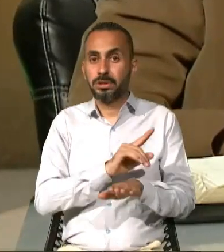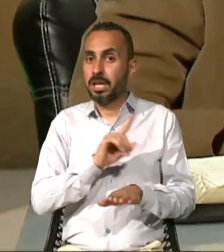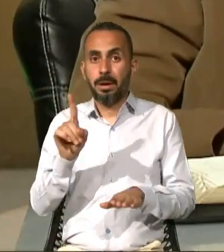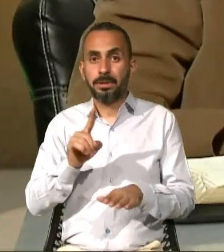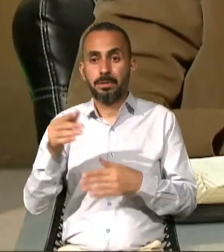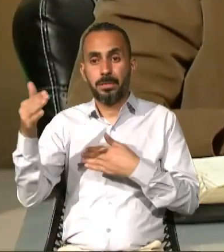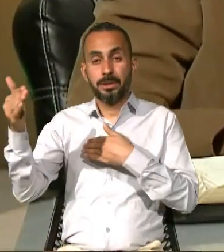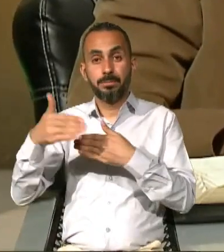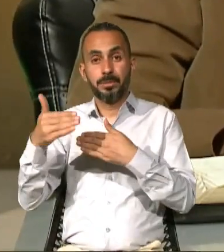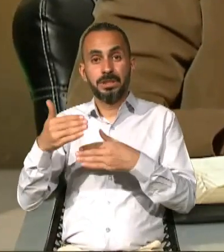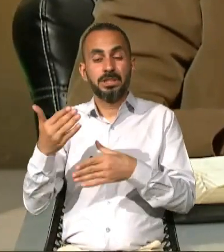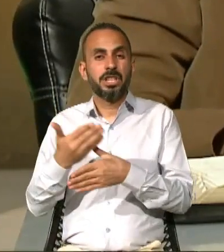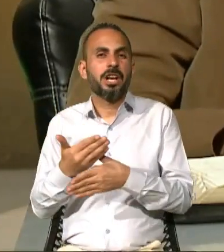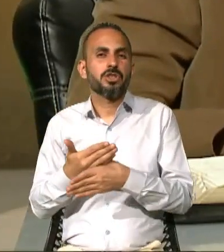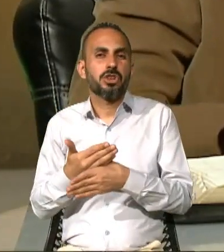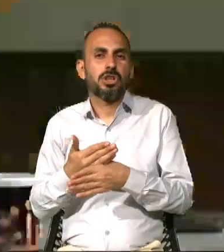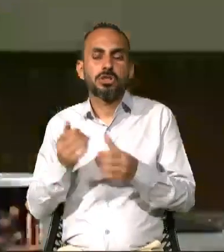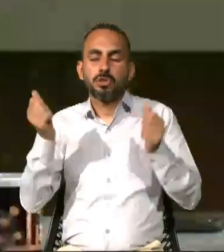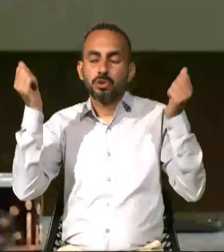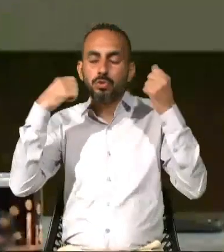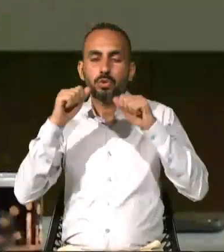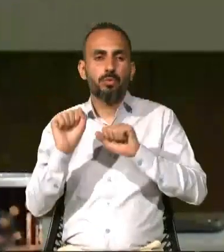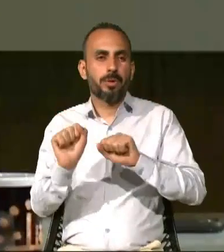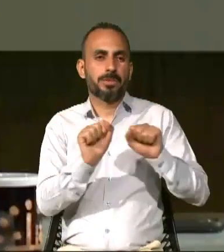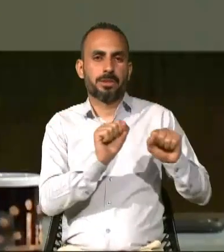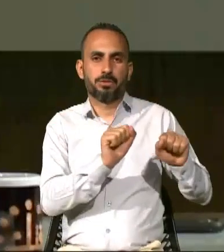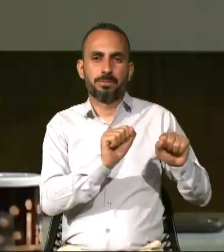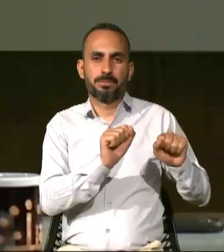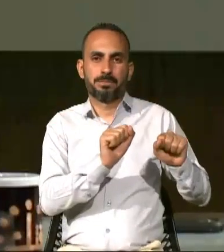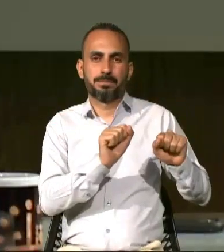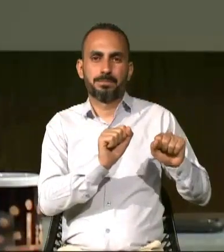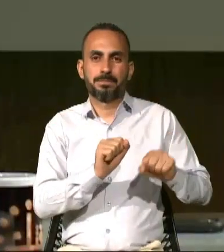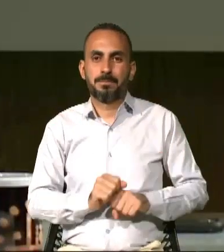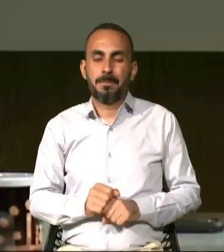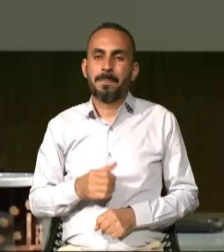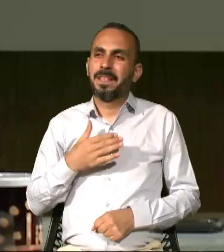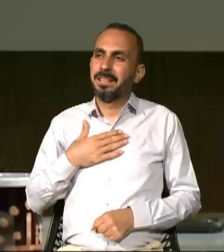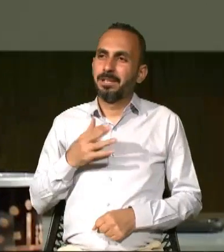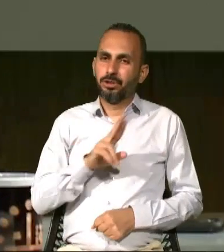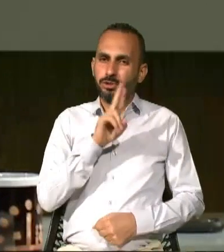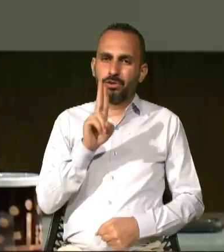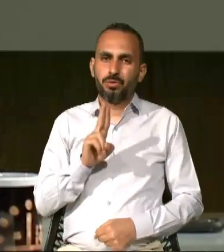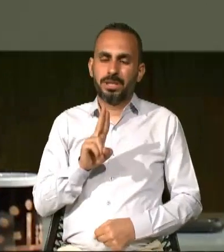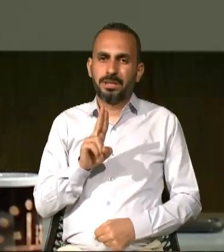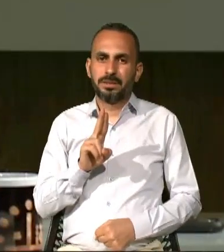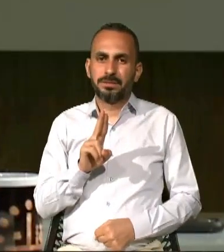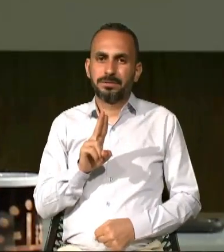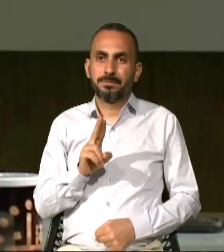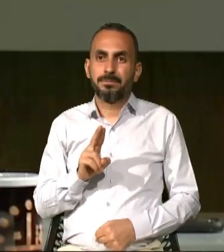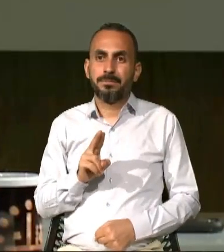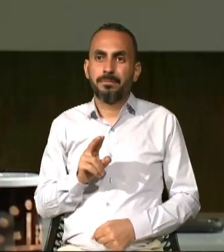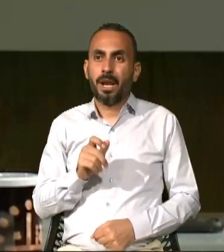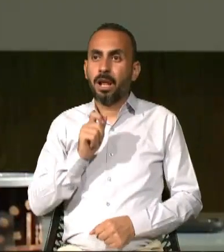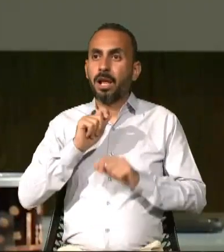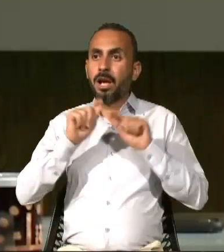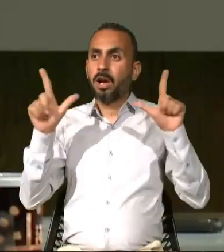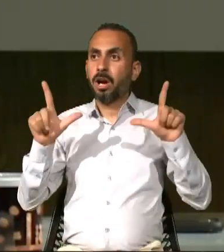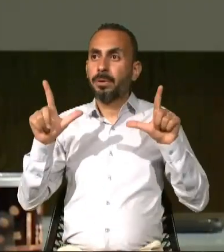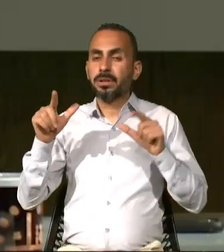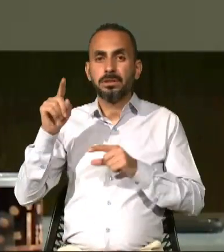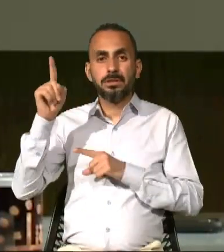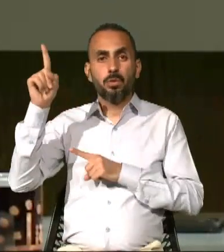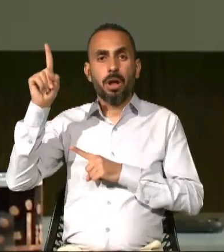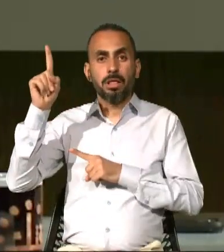مفرح. طيب معلش مش هقطعك لكن لازم أسأل السؤال ده، لازم أسأل السؤال ده. خبر مجيء الرب يعني أسيس